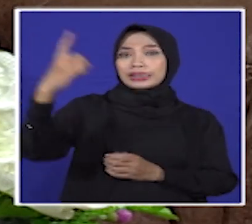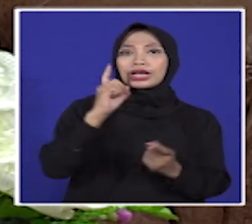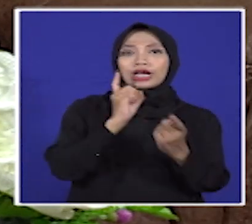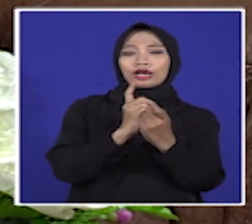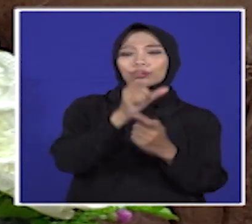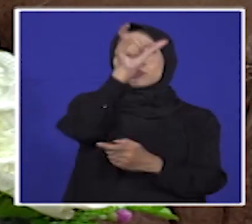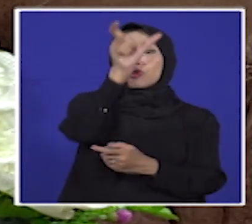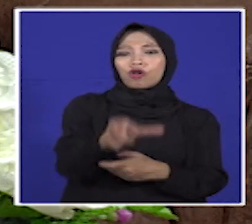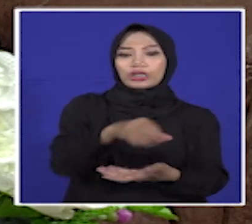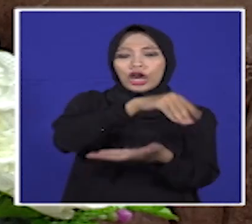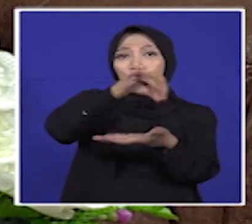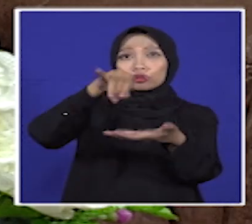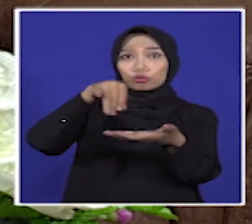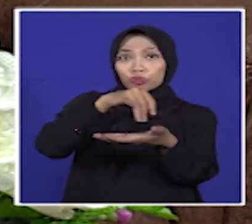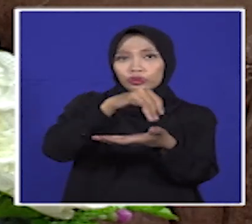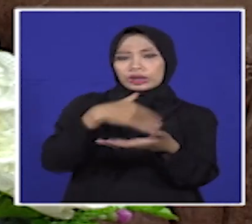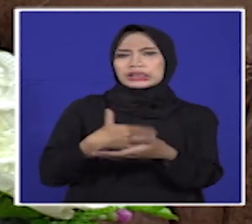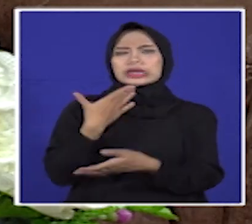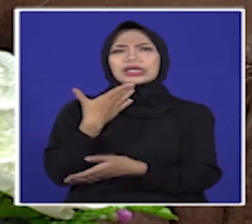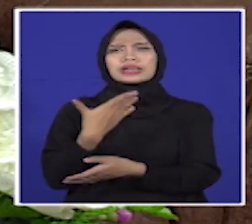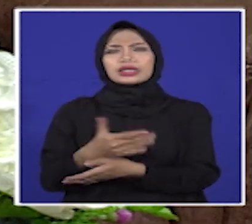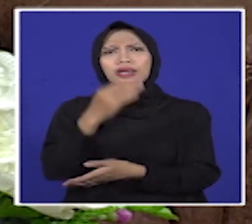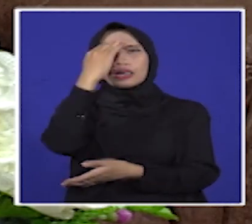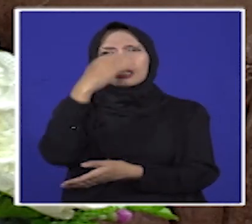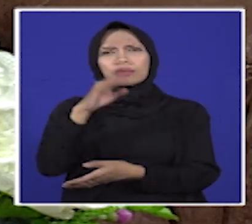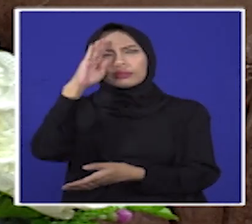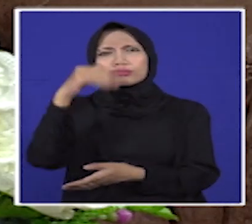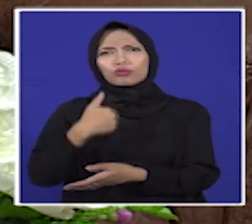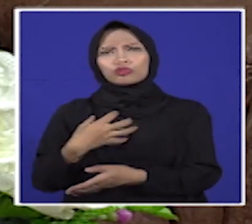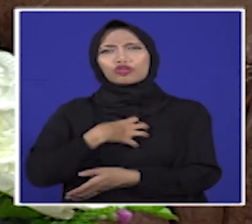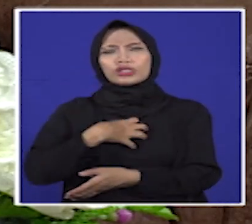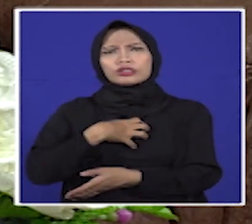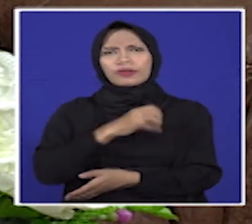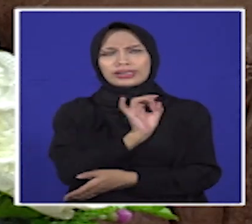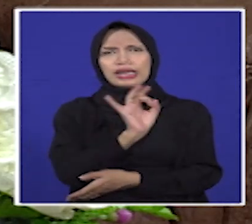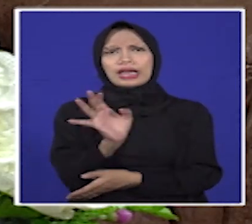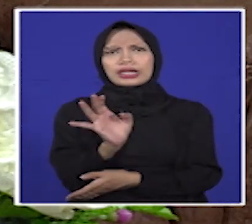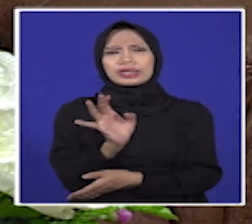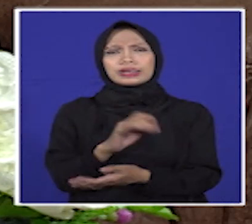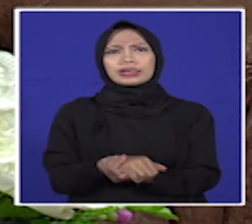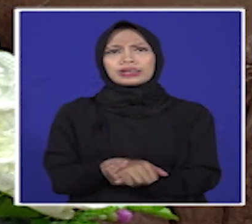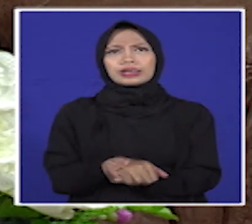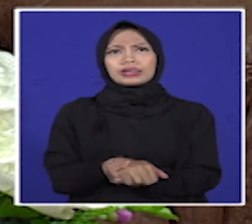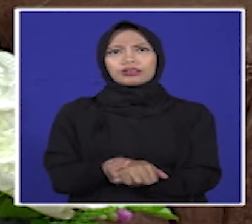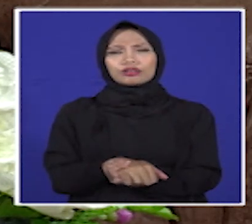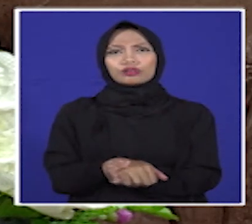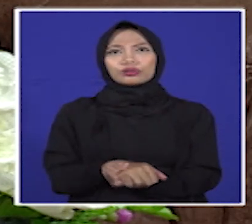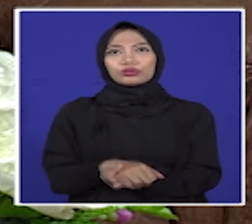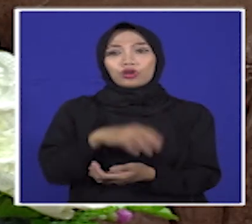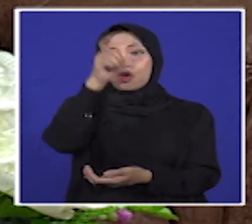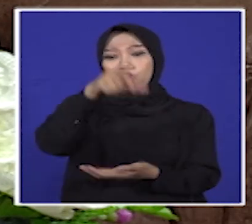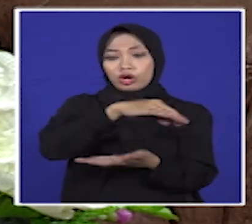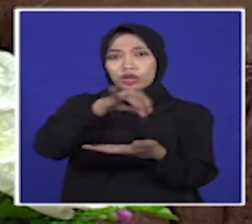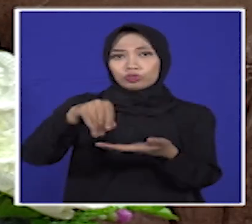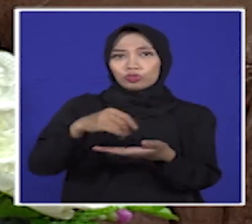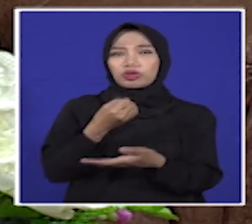kan. Saya tanya gitu, kenapa suami saya begini? Katanya mantan istrinya pasang susuk